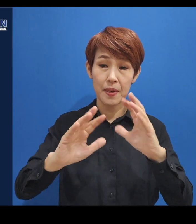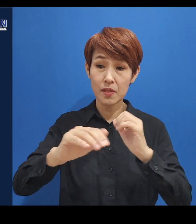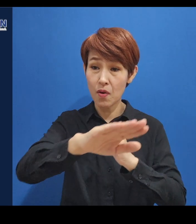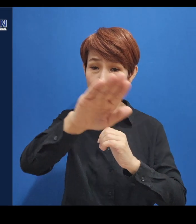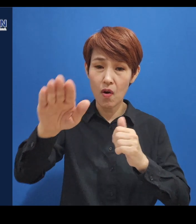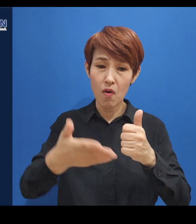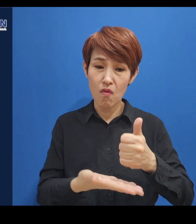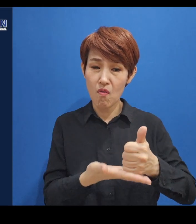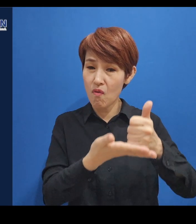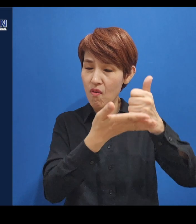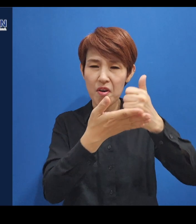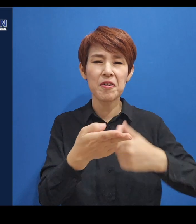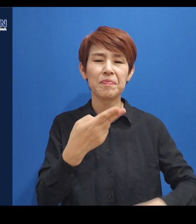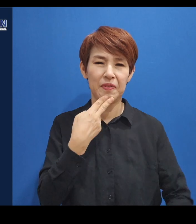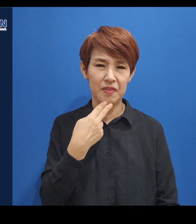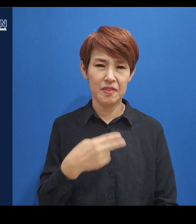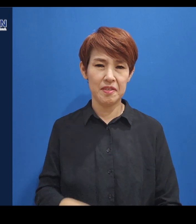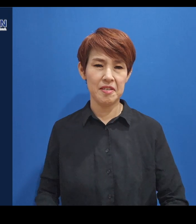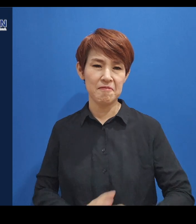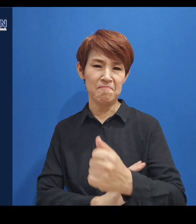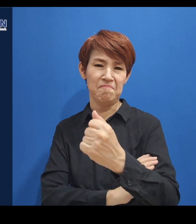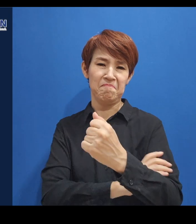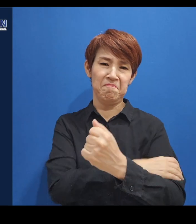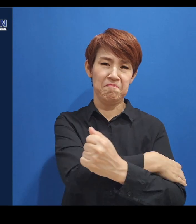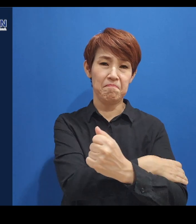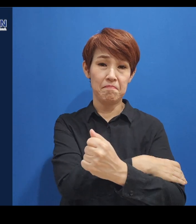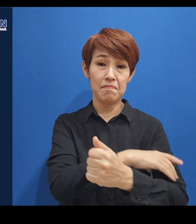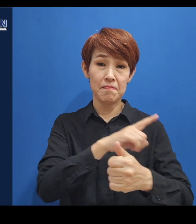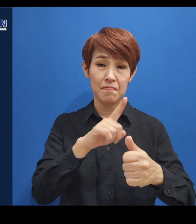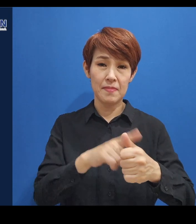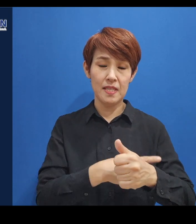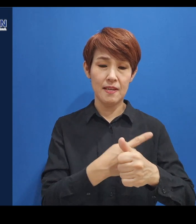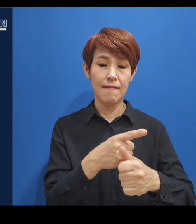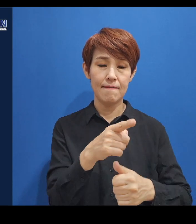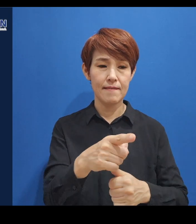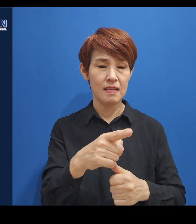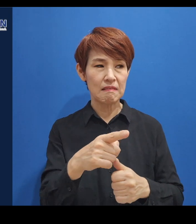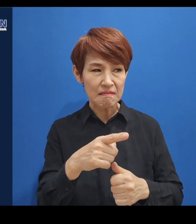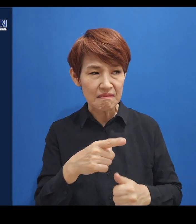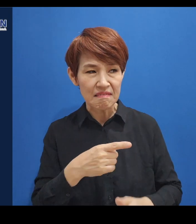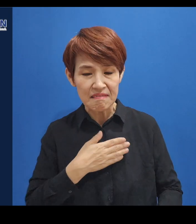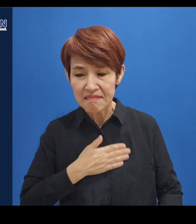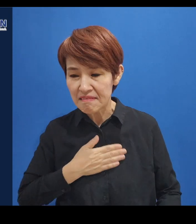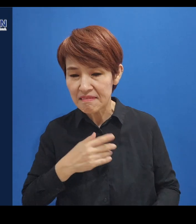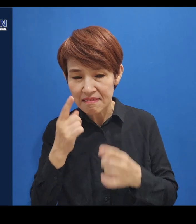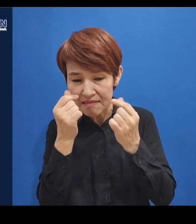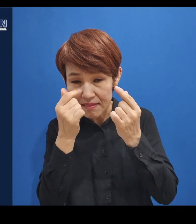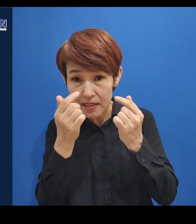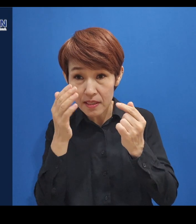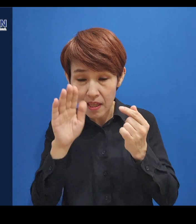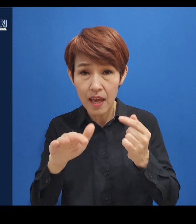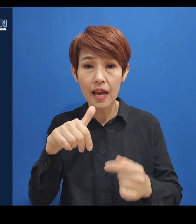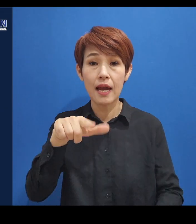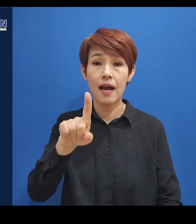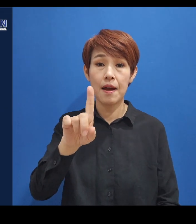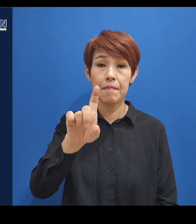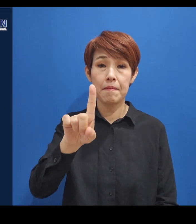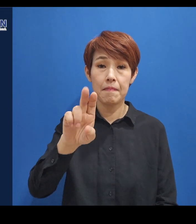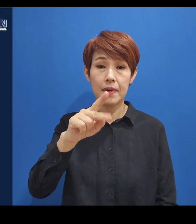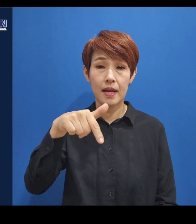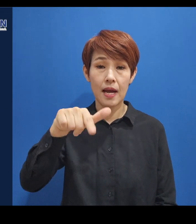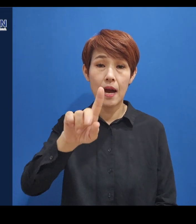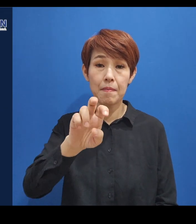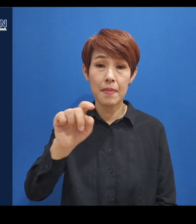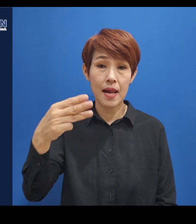그가 가진 권위가 힘이 세서 눌려 지냈던 거지 마음의 존경은 얻지 못했어요. 근데 가말리엘은